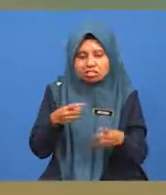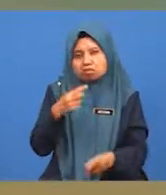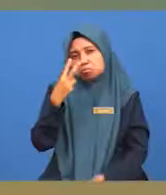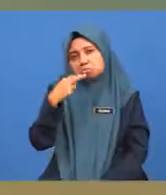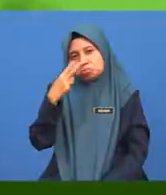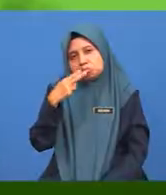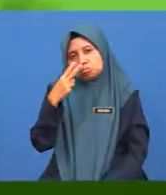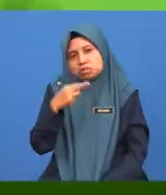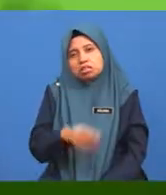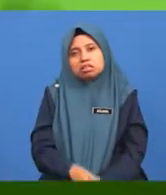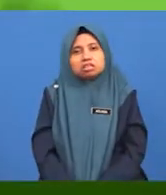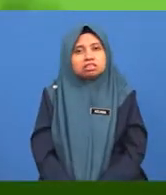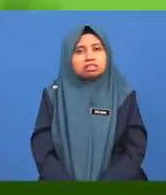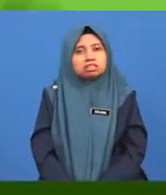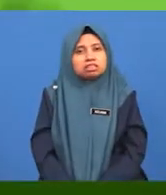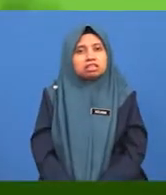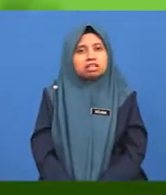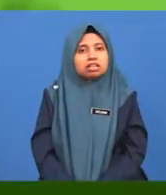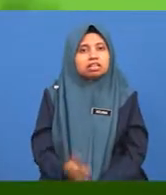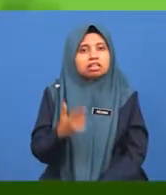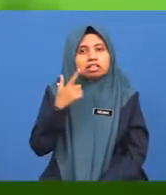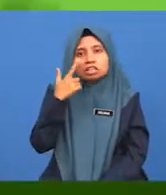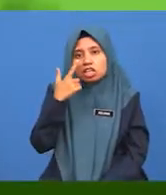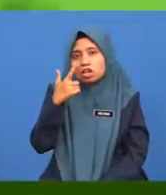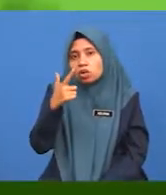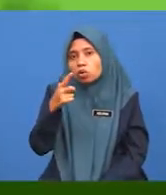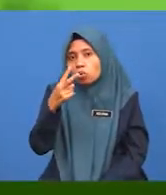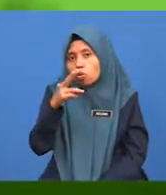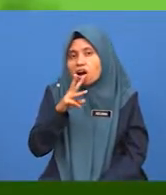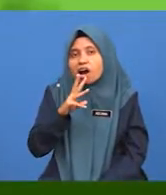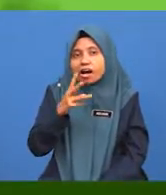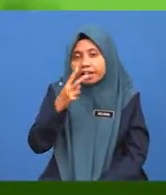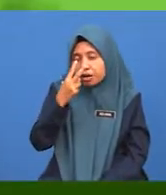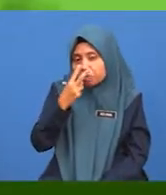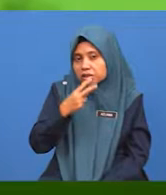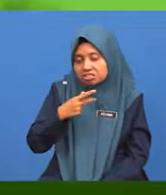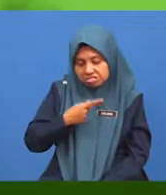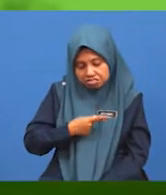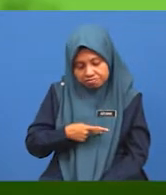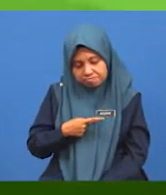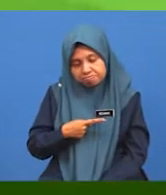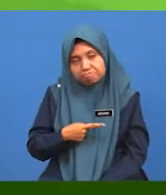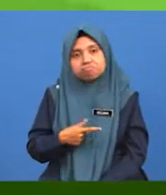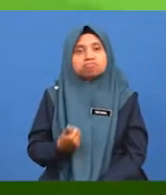menangis. Lihat air mata budak itu. Kasihan, kan?